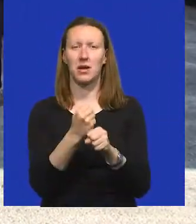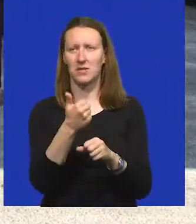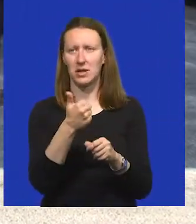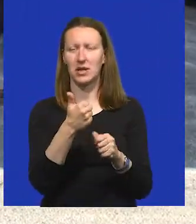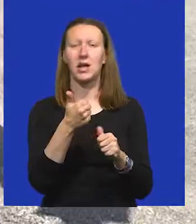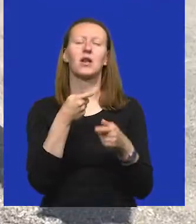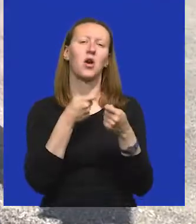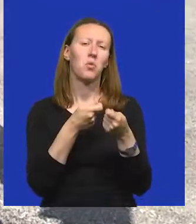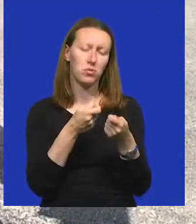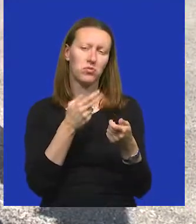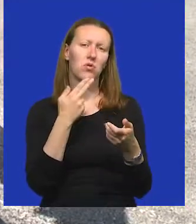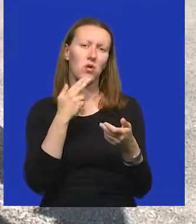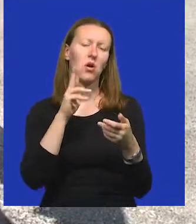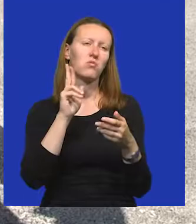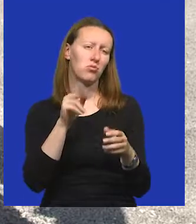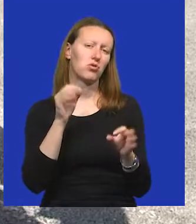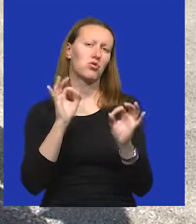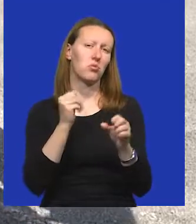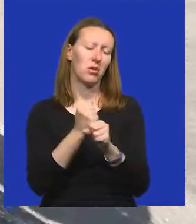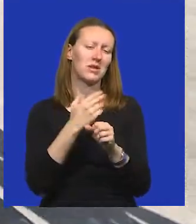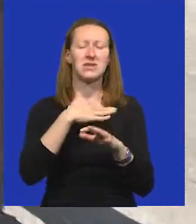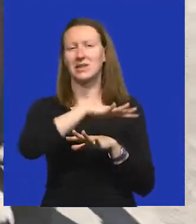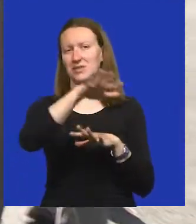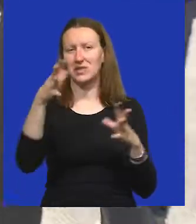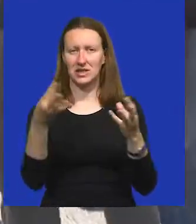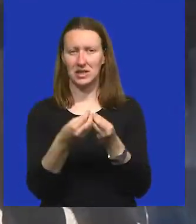creare un servizio che sia sostenibile per tutti